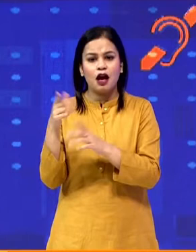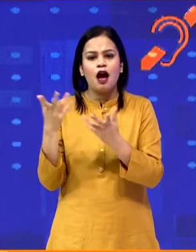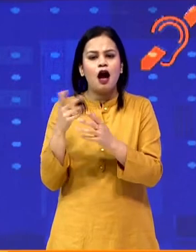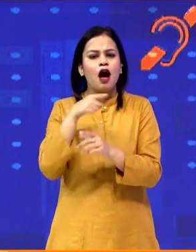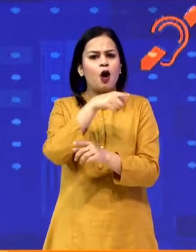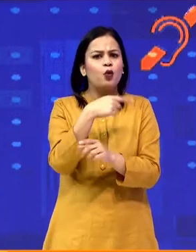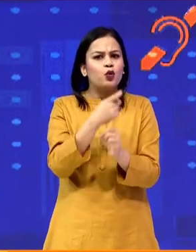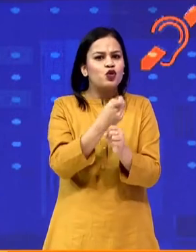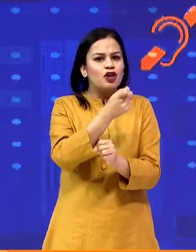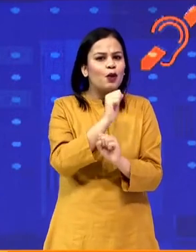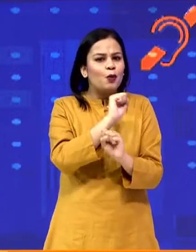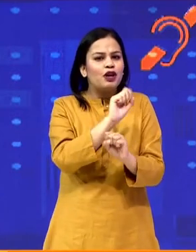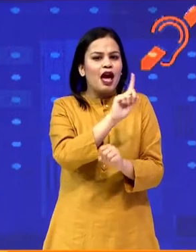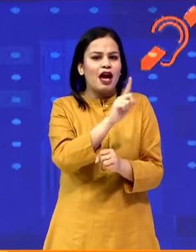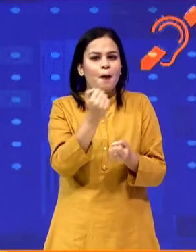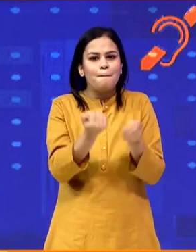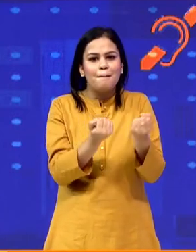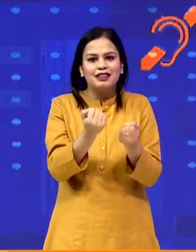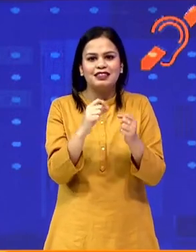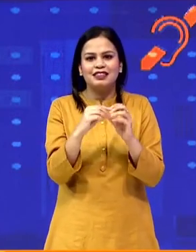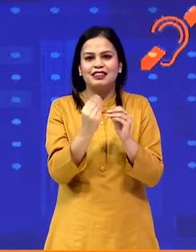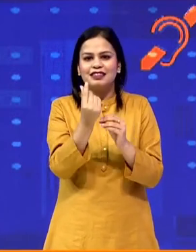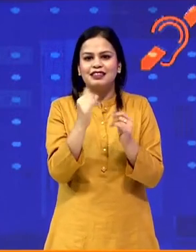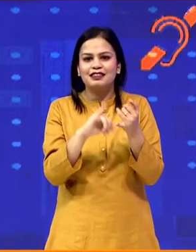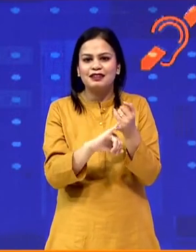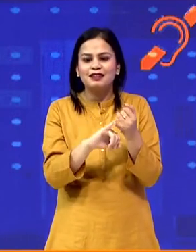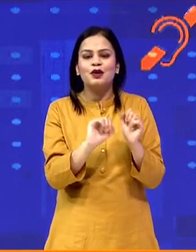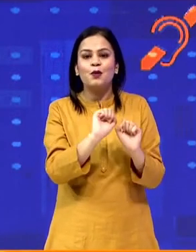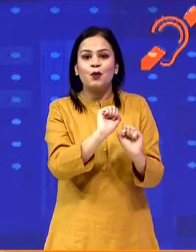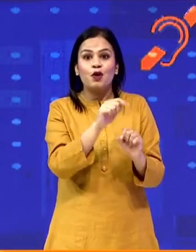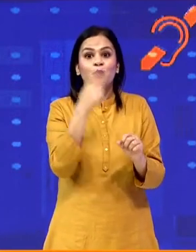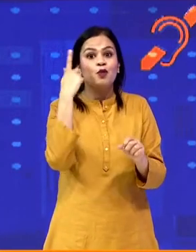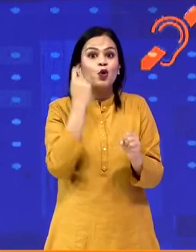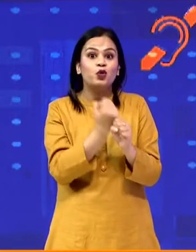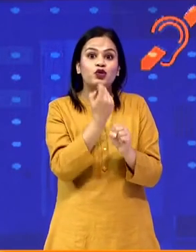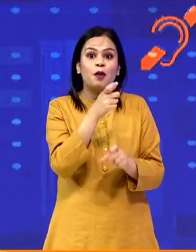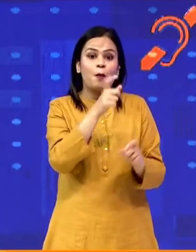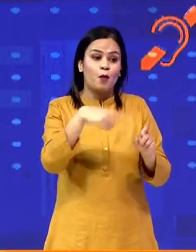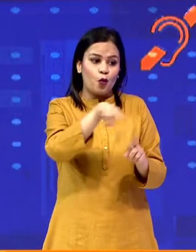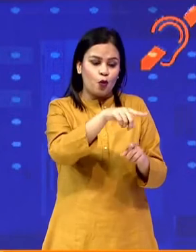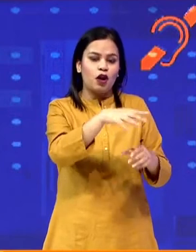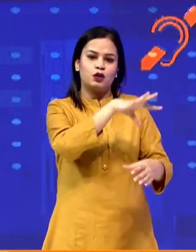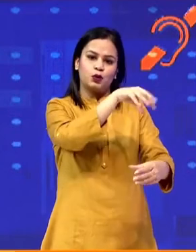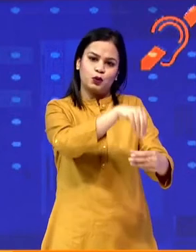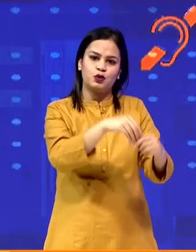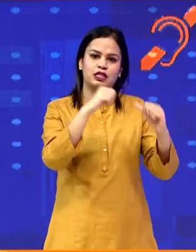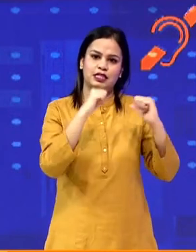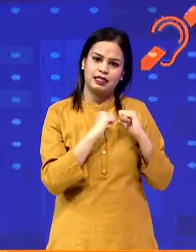की एक बस गुजराती पैसेंजर लेकर